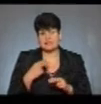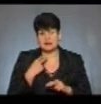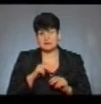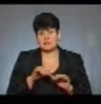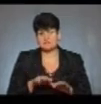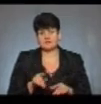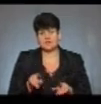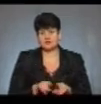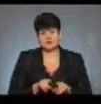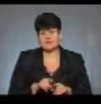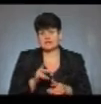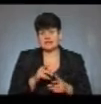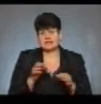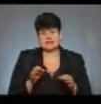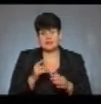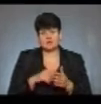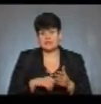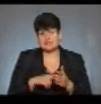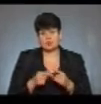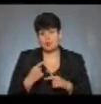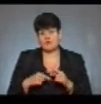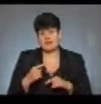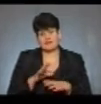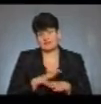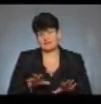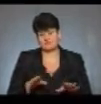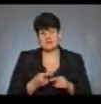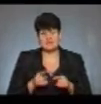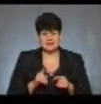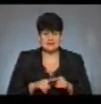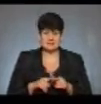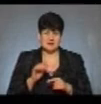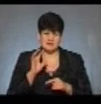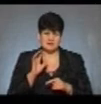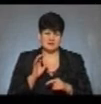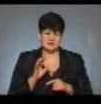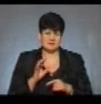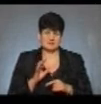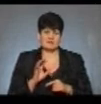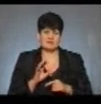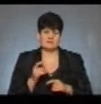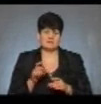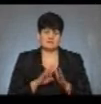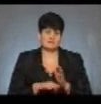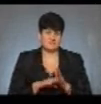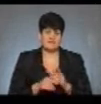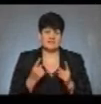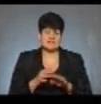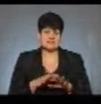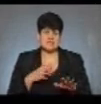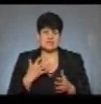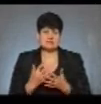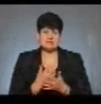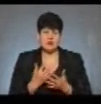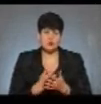Вони теж ніякої надії до повернення не будуть мати. Це для них надзвичайно серйозна дрібниця, тому що великі зали заробляли вартість